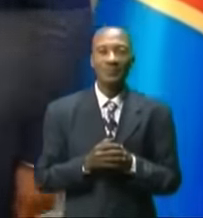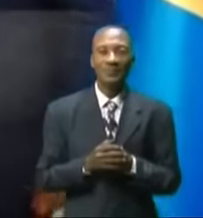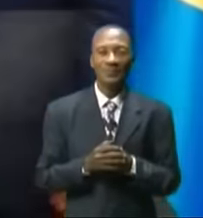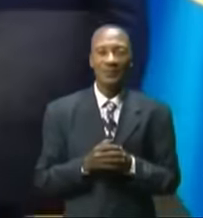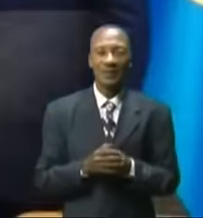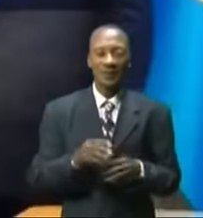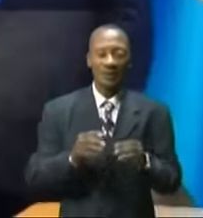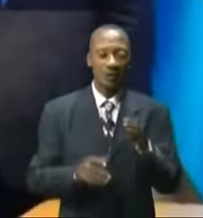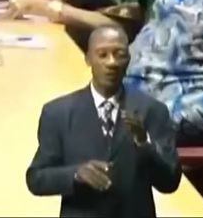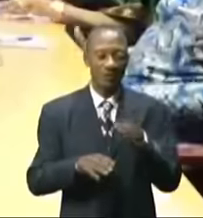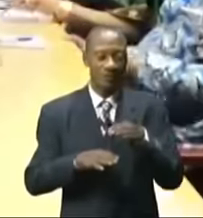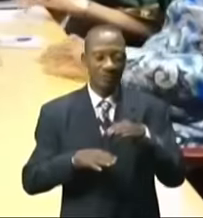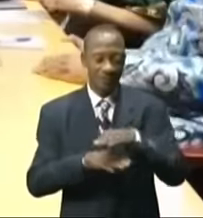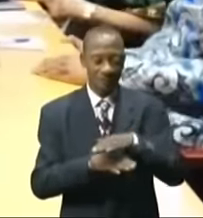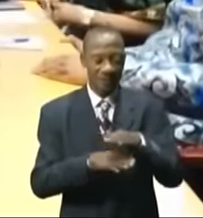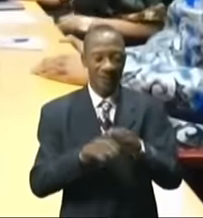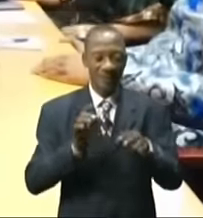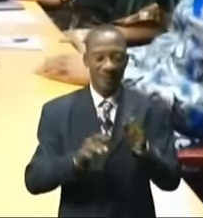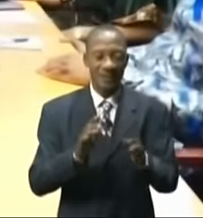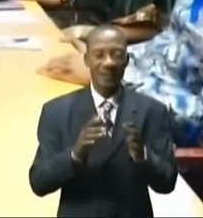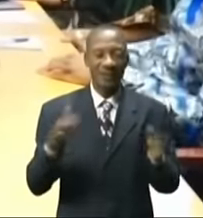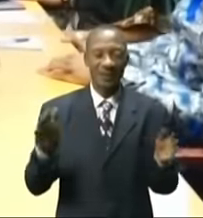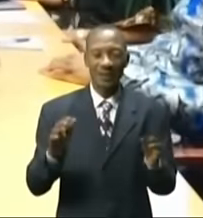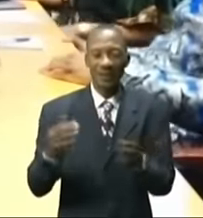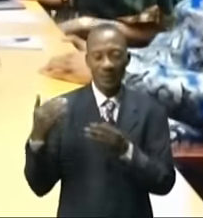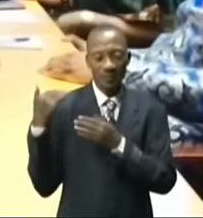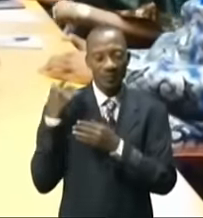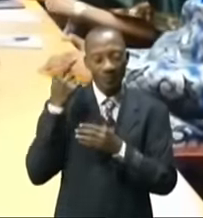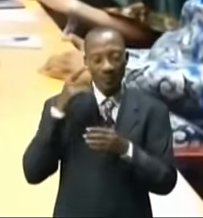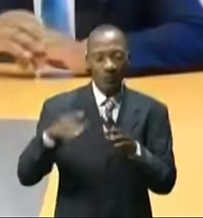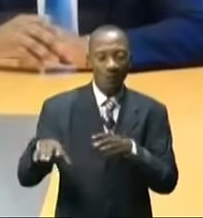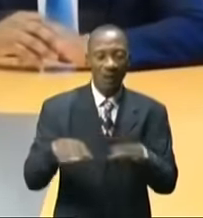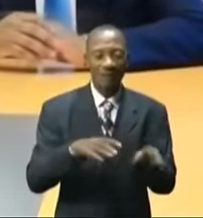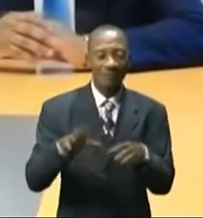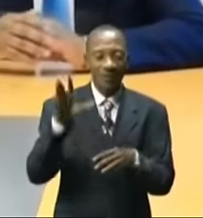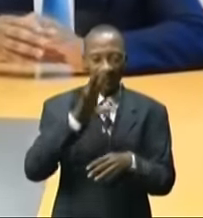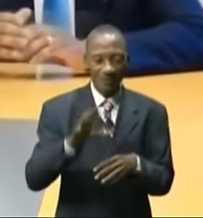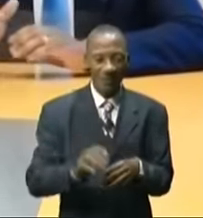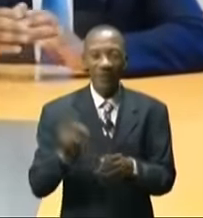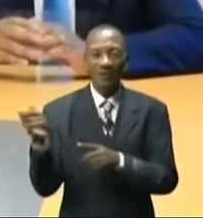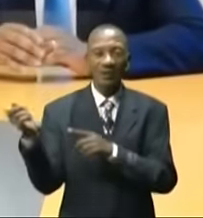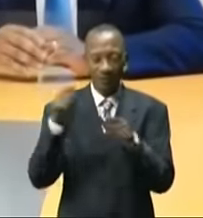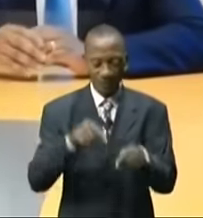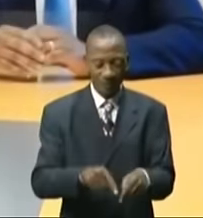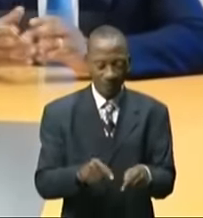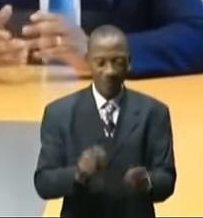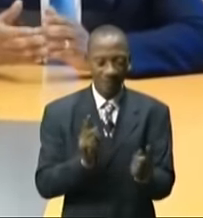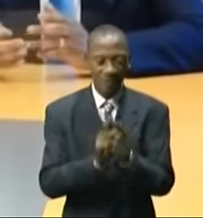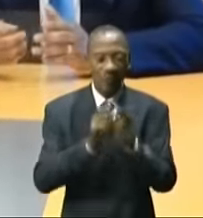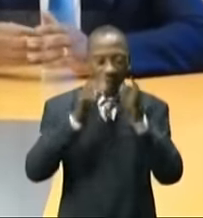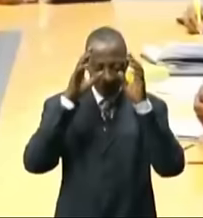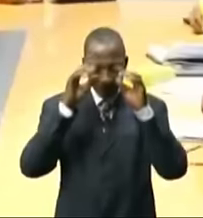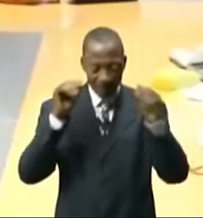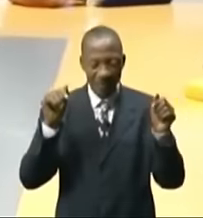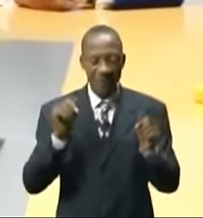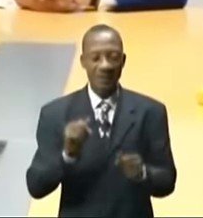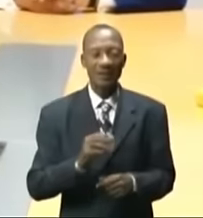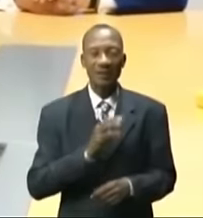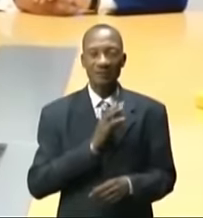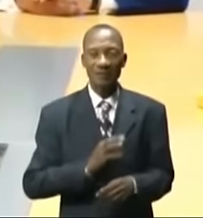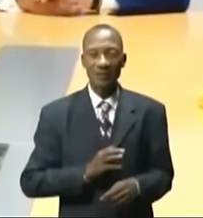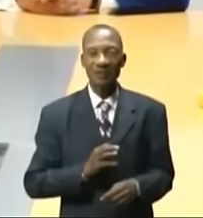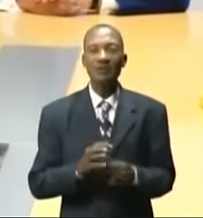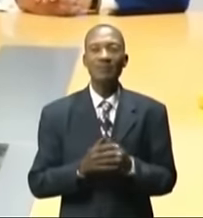d'État chargée des affaires africaines, reçue ce dimanche à Addis Abeba par le président de la République Félix-Antoine Tshisekedi Tshilombo, a réitéré cette